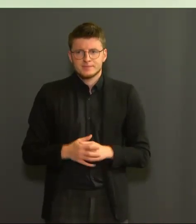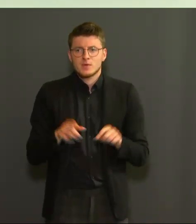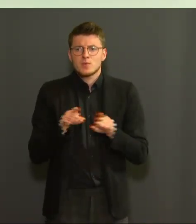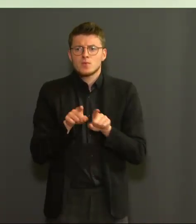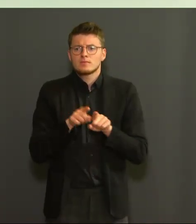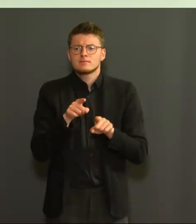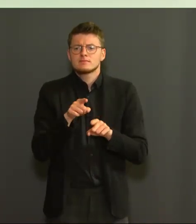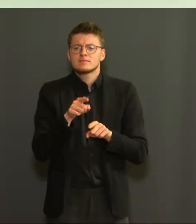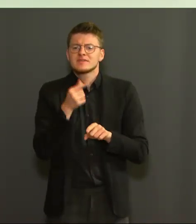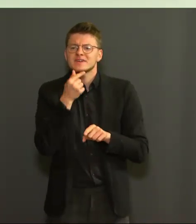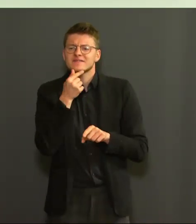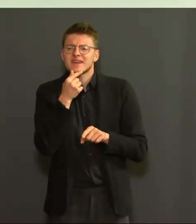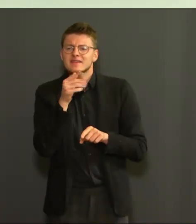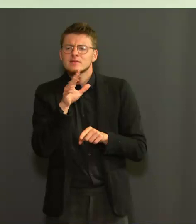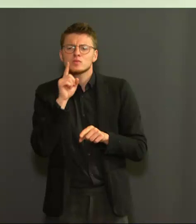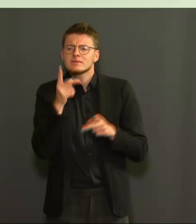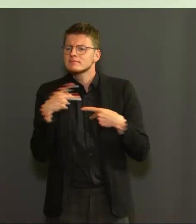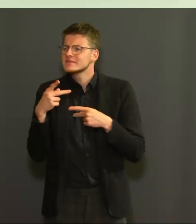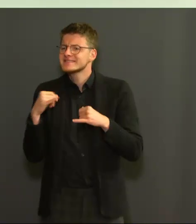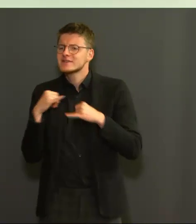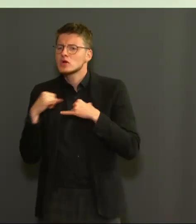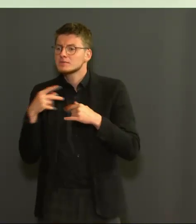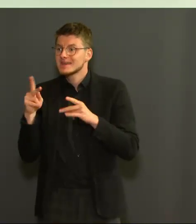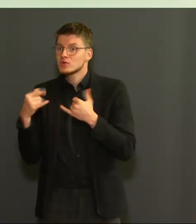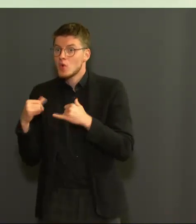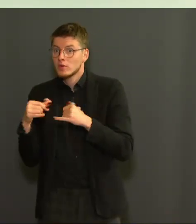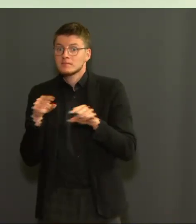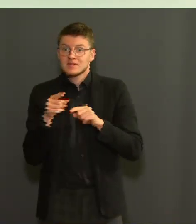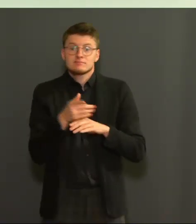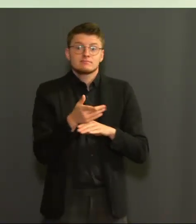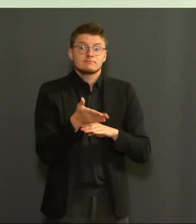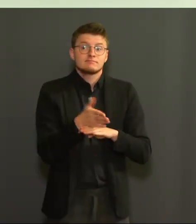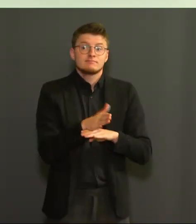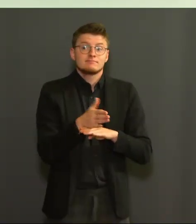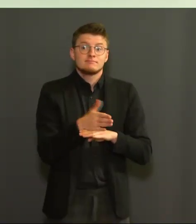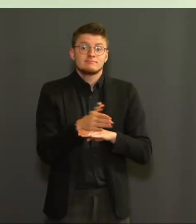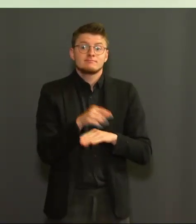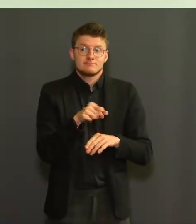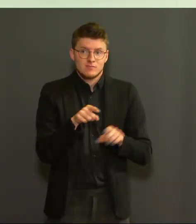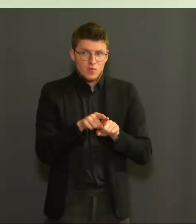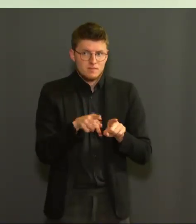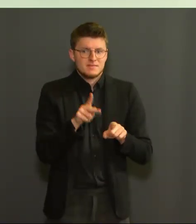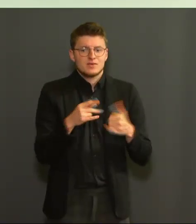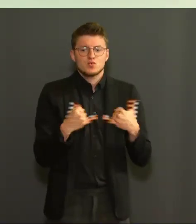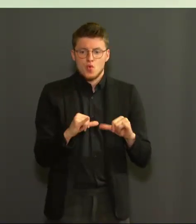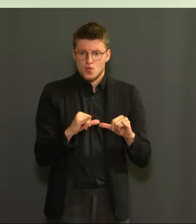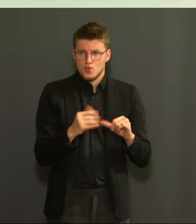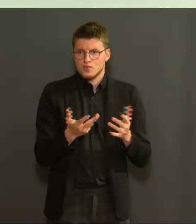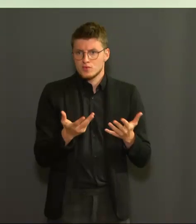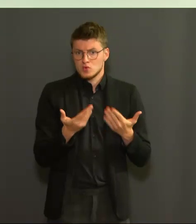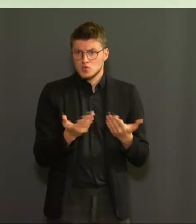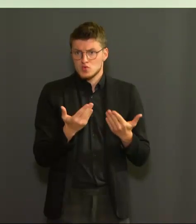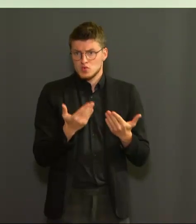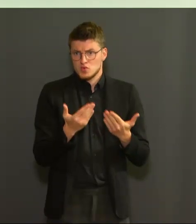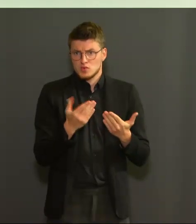van de COVID-overlijdens dalen. Het hoogste aantal overlijdens wordt momenteel vastgesteld in de leeftijdsgroep